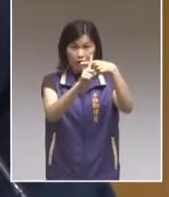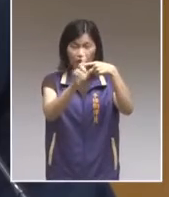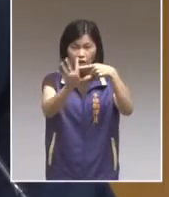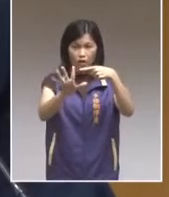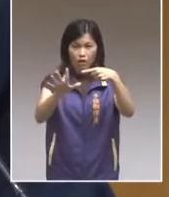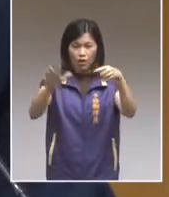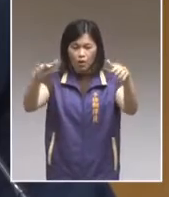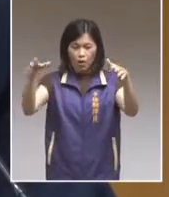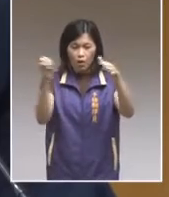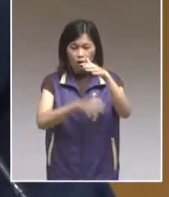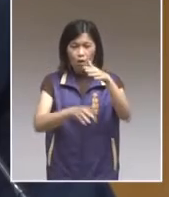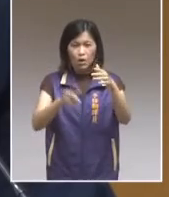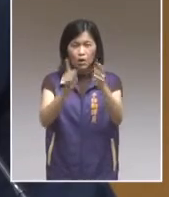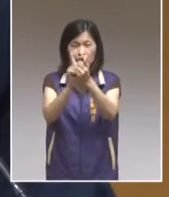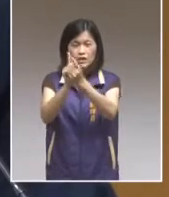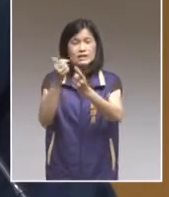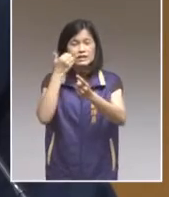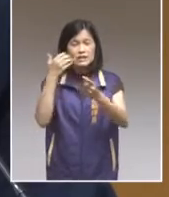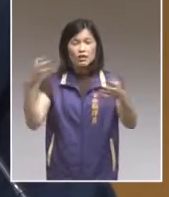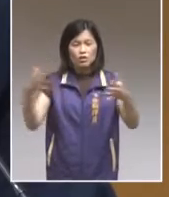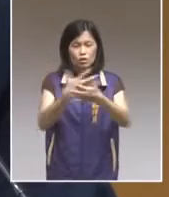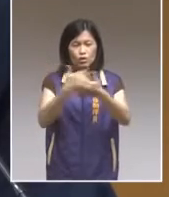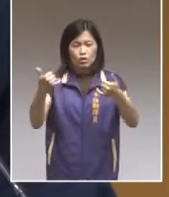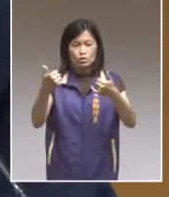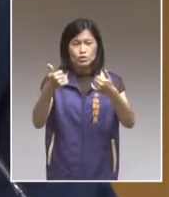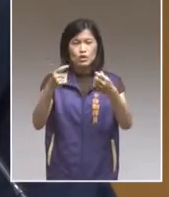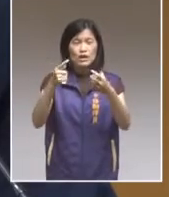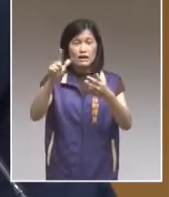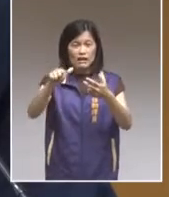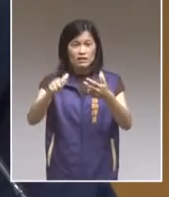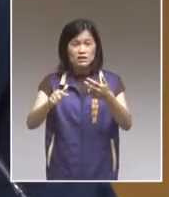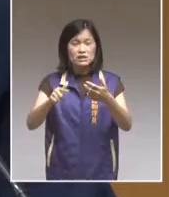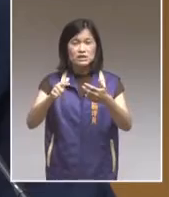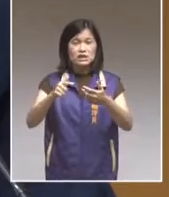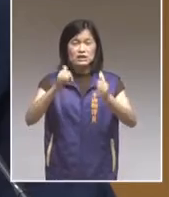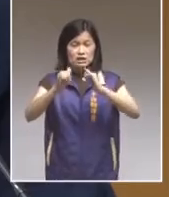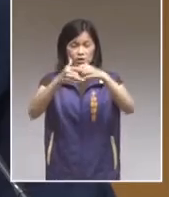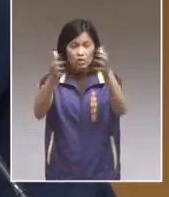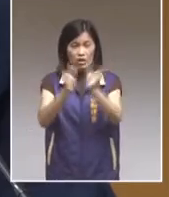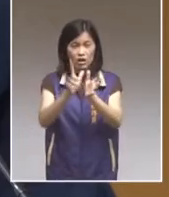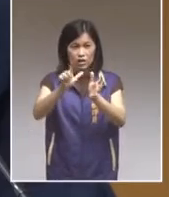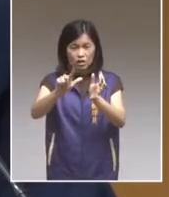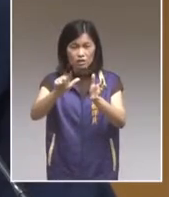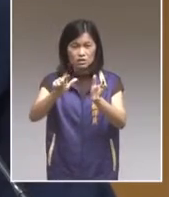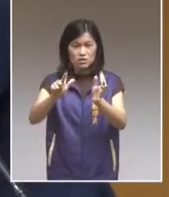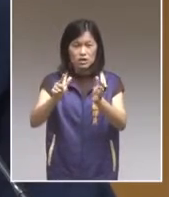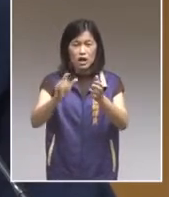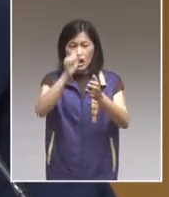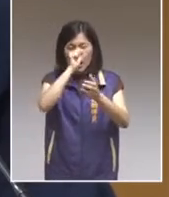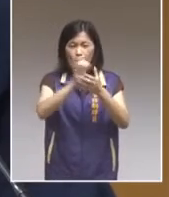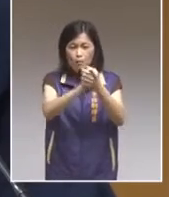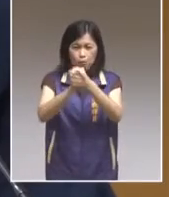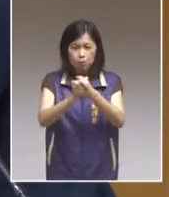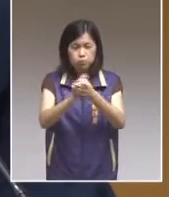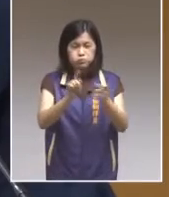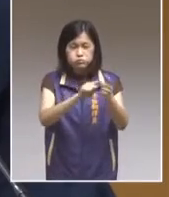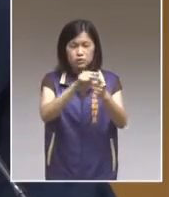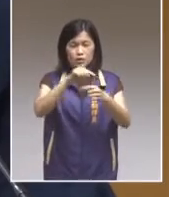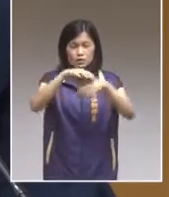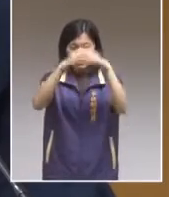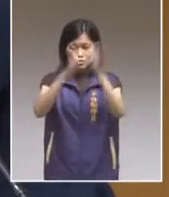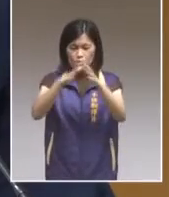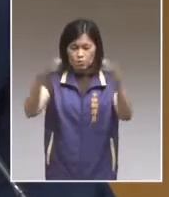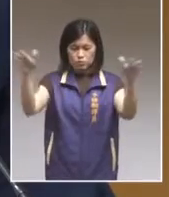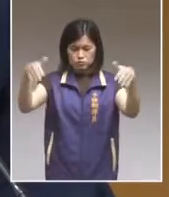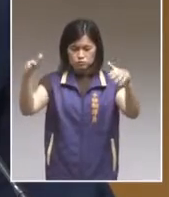框列的对象会包括同班同学、导师、课照老师、社团老师、密切好友，这些对象为居隔对